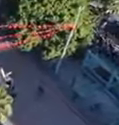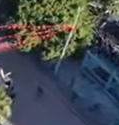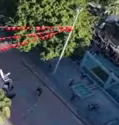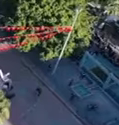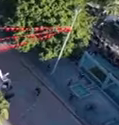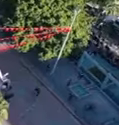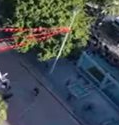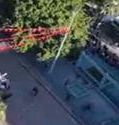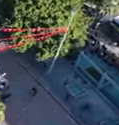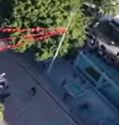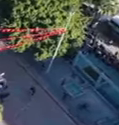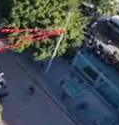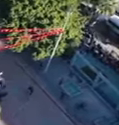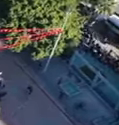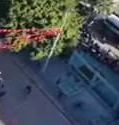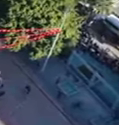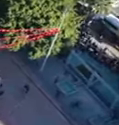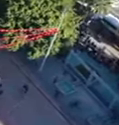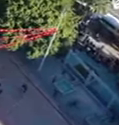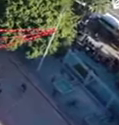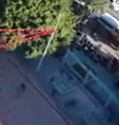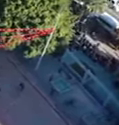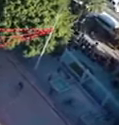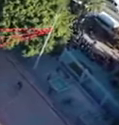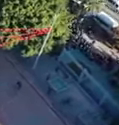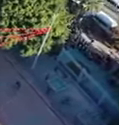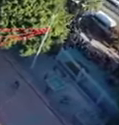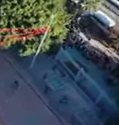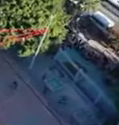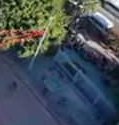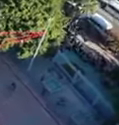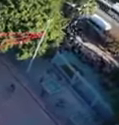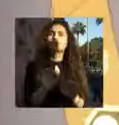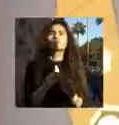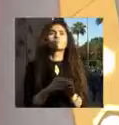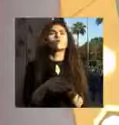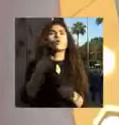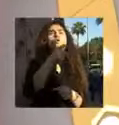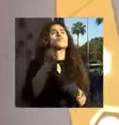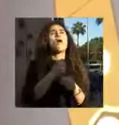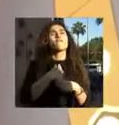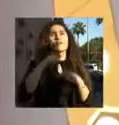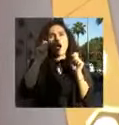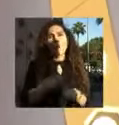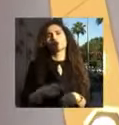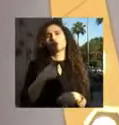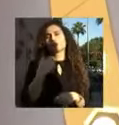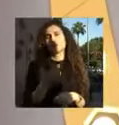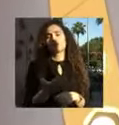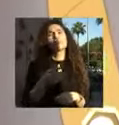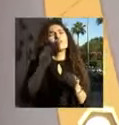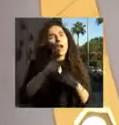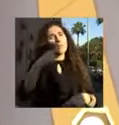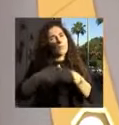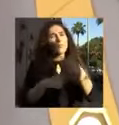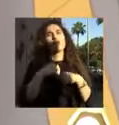ağlamadan, sızlamadan, şikayet etmeden, bağırmadan, çağırmadan görevimizi yaptık layıkıyla. Yapmaya